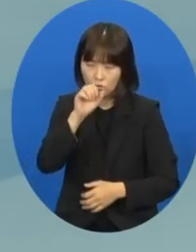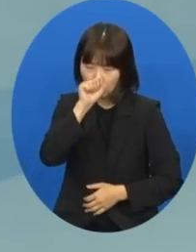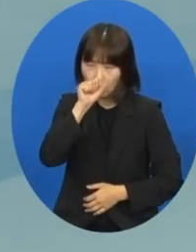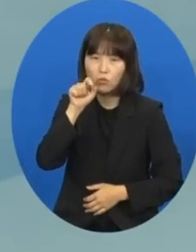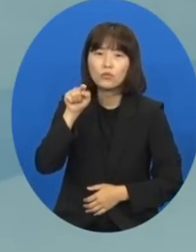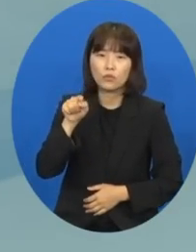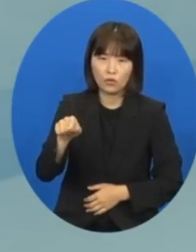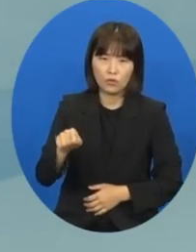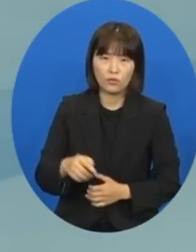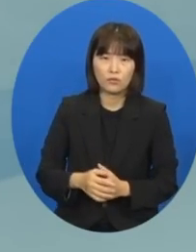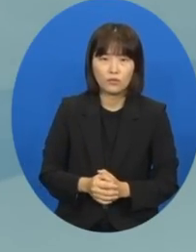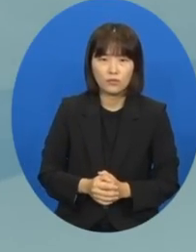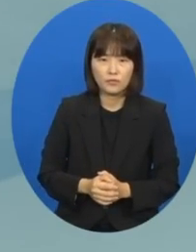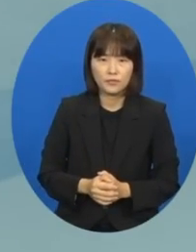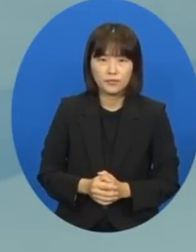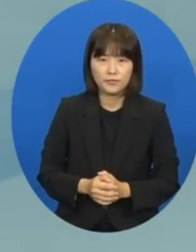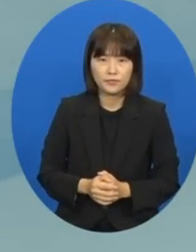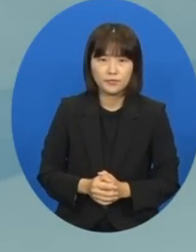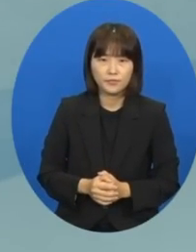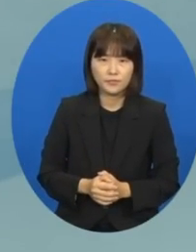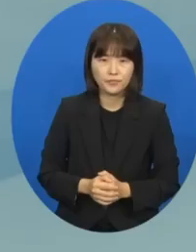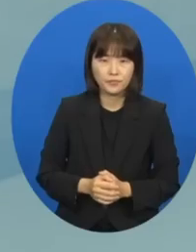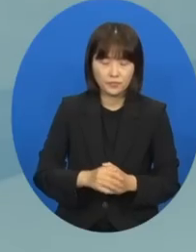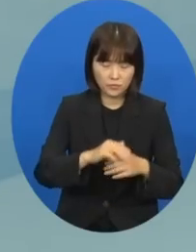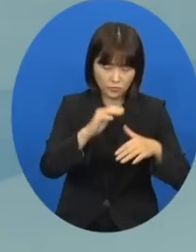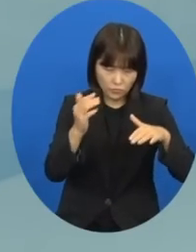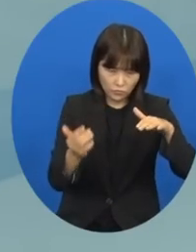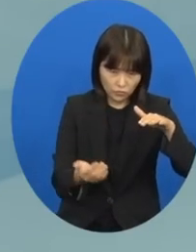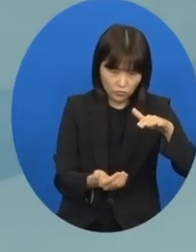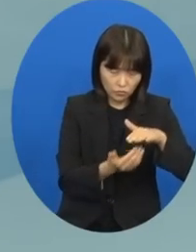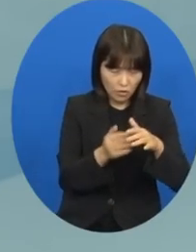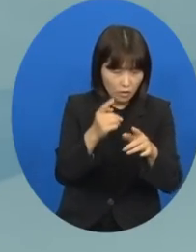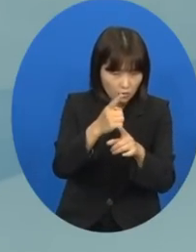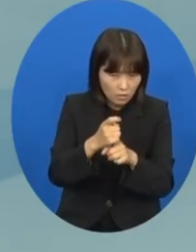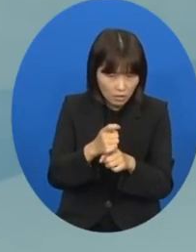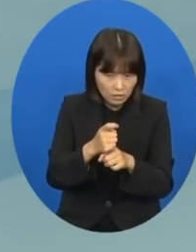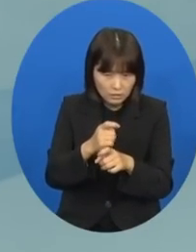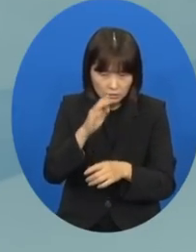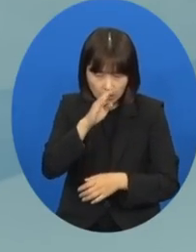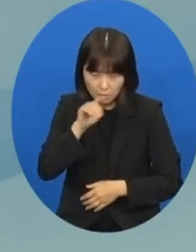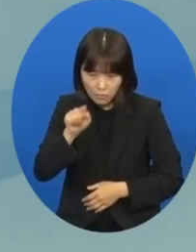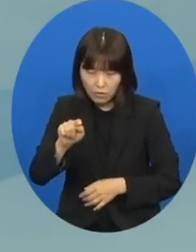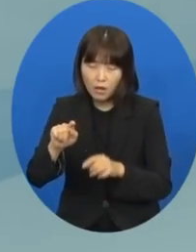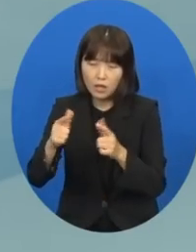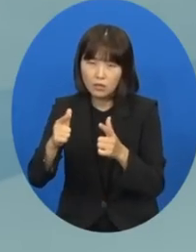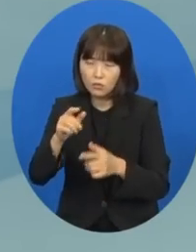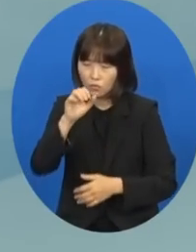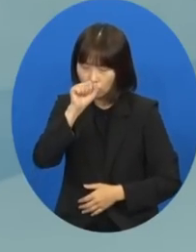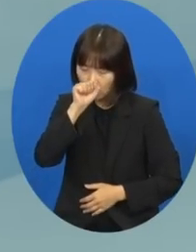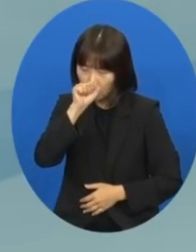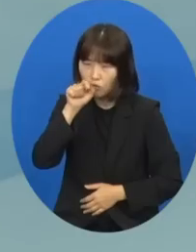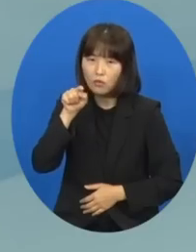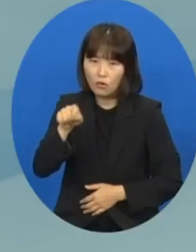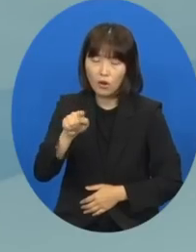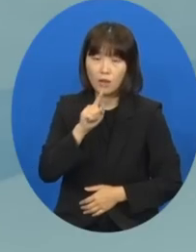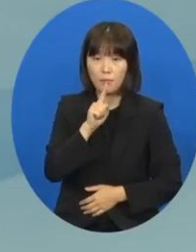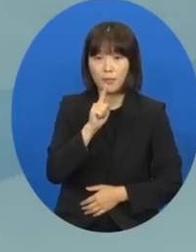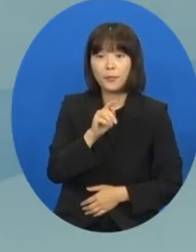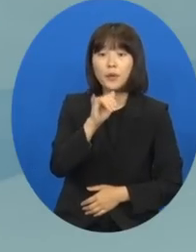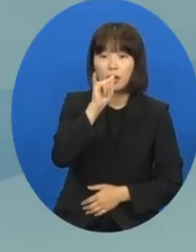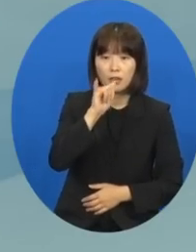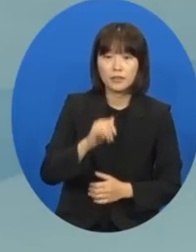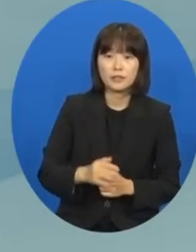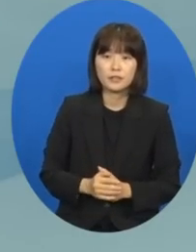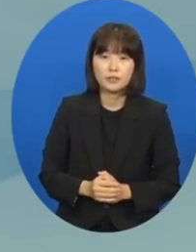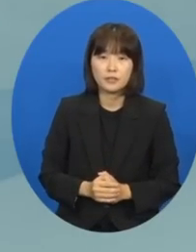베스트에 적은 최고의 적은 bad가 아니고 good이다라는 말이 있습니다. 하갈은 그 당시 누구나 취할